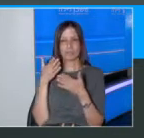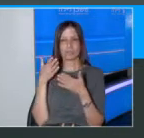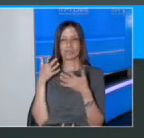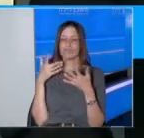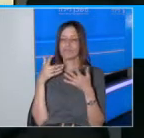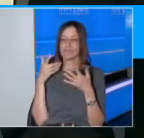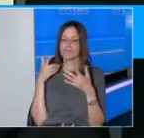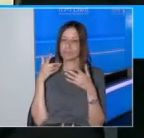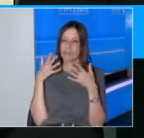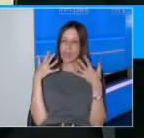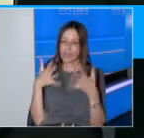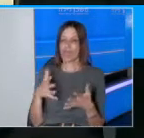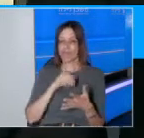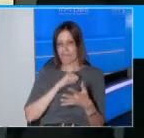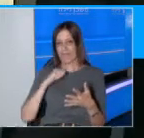איראן?